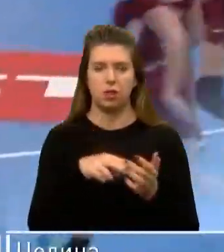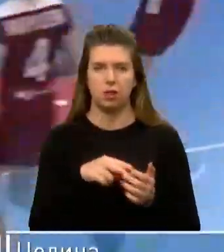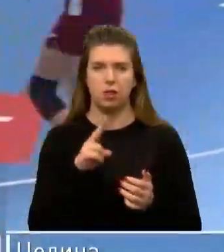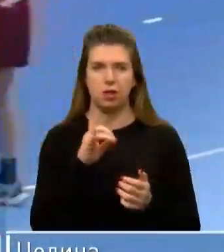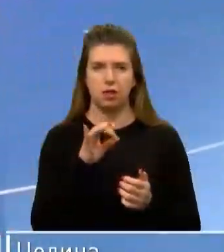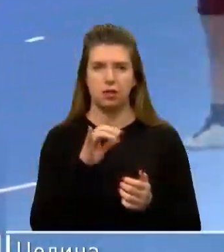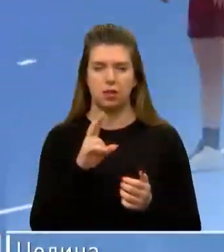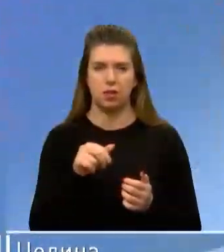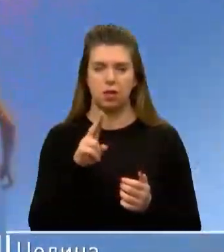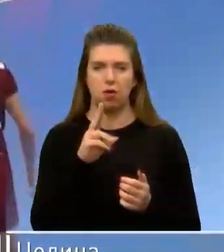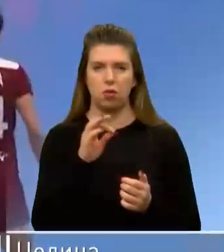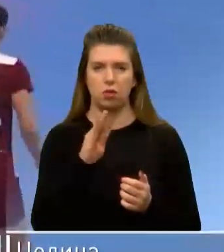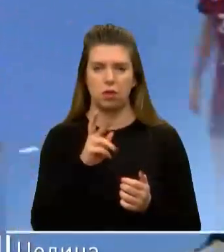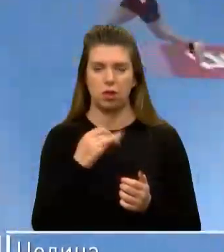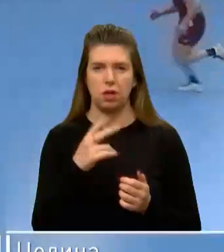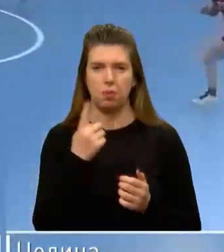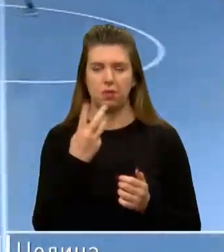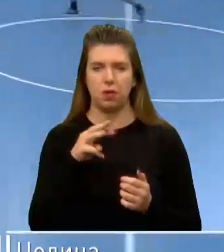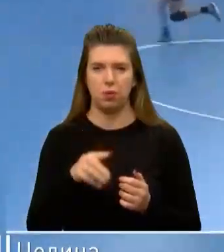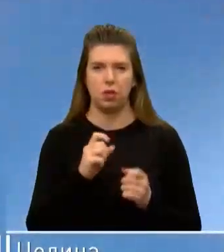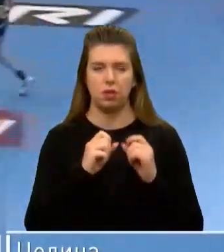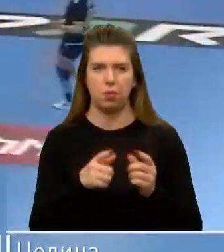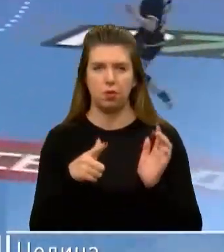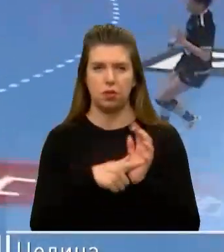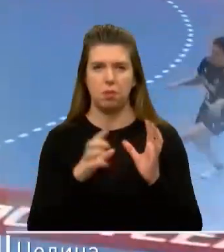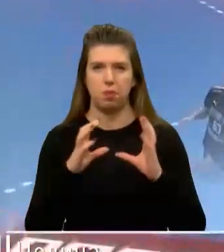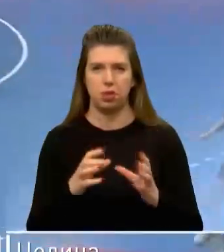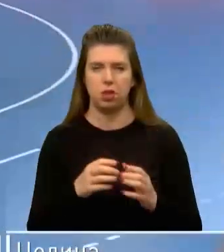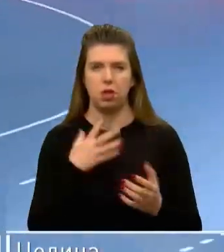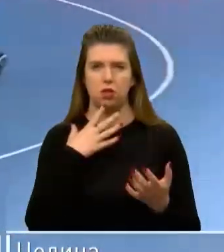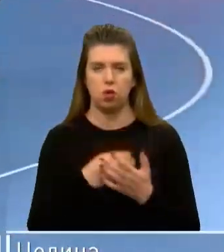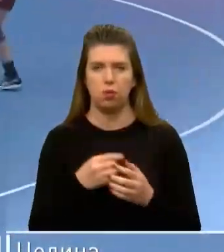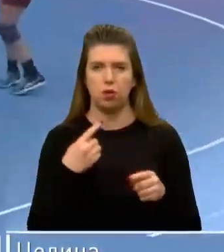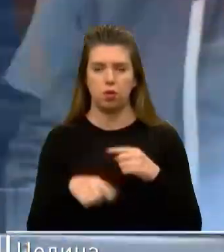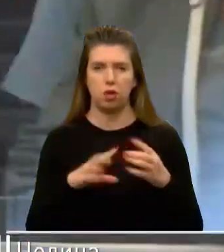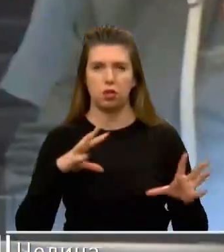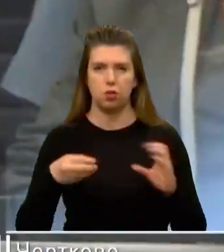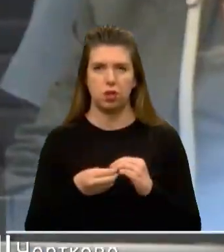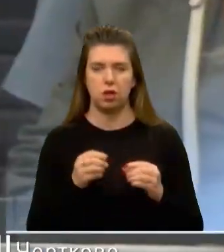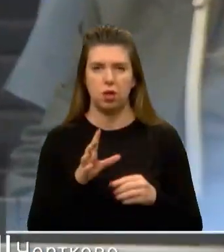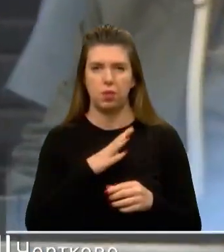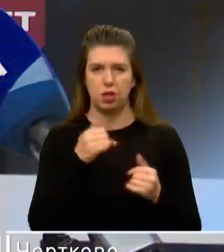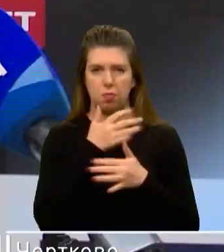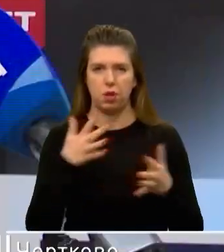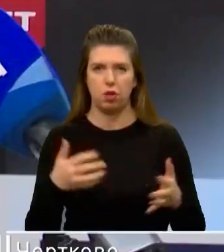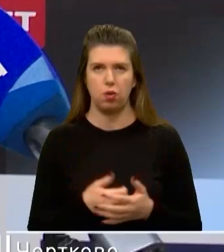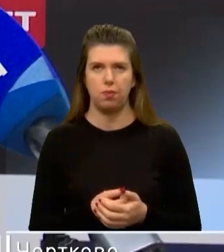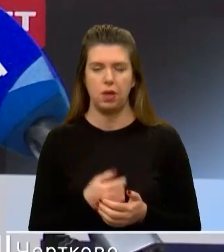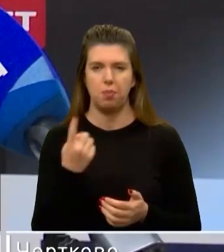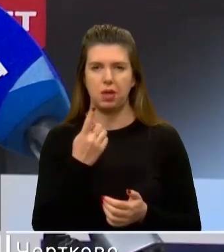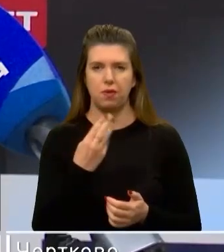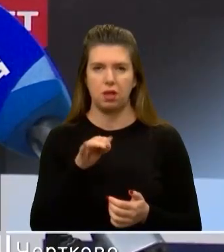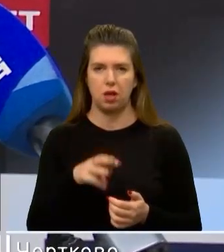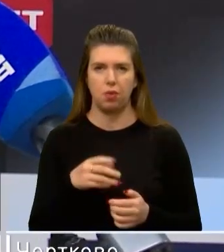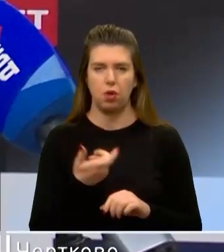Кристина кожар в первые 30 минут забросила се мячей собственно другого результата и быть не могло Первый тайм